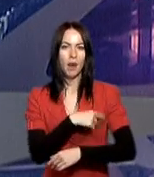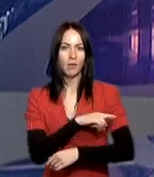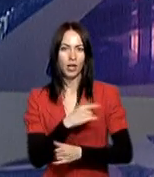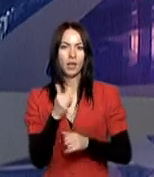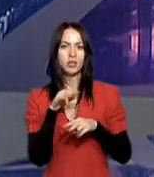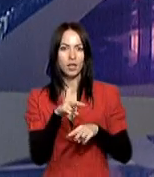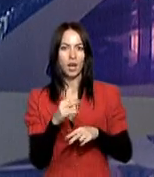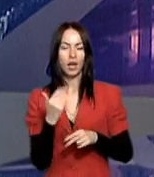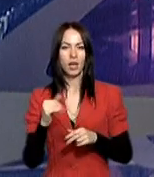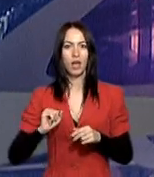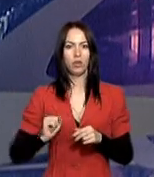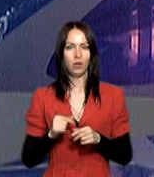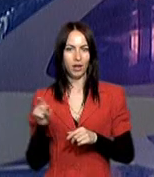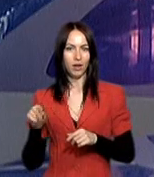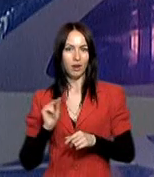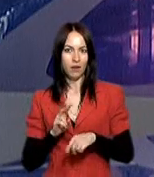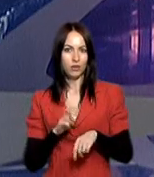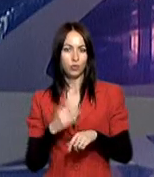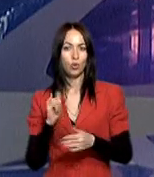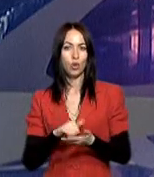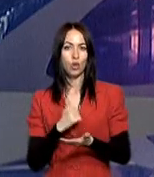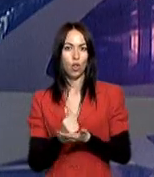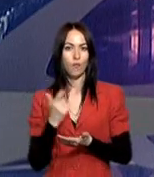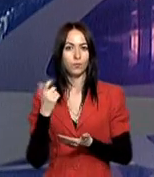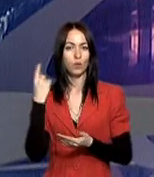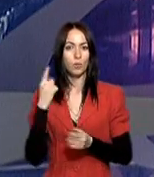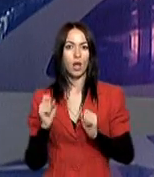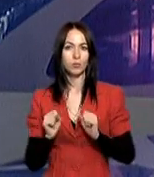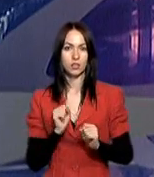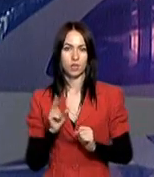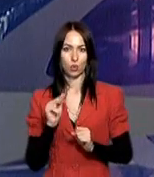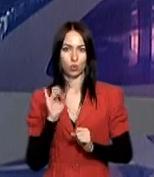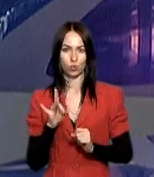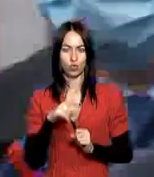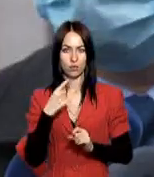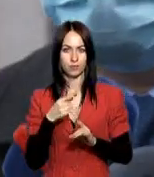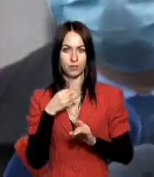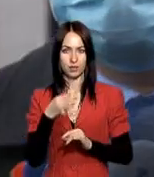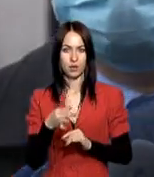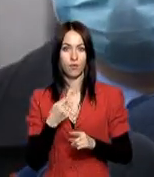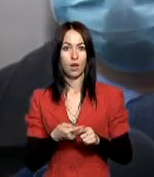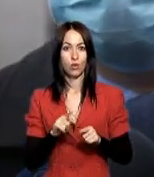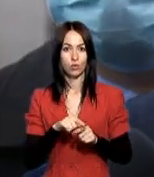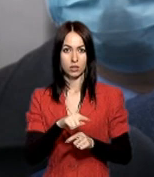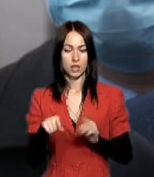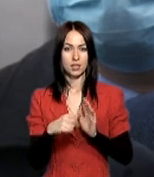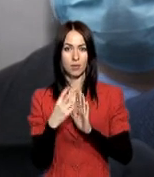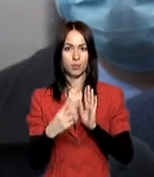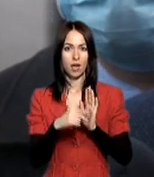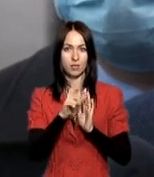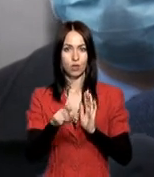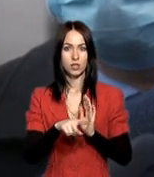нині стежать їхні колеги, повідомив сьогодні голова Харківської обласної адміністрації Олексій Кучер. Це 17 осіб, з